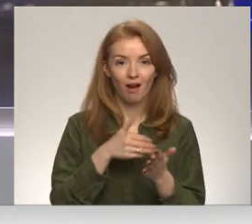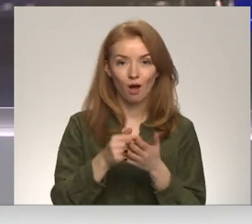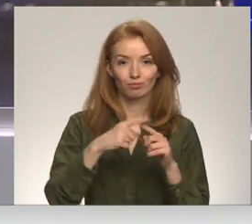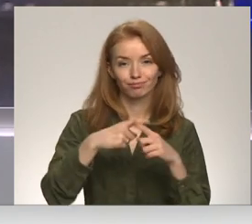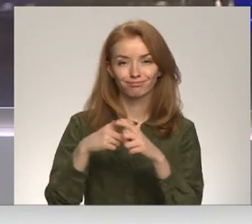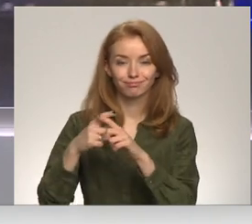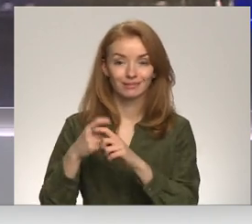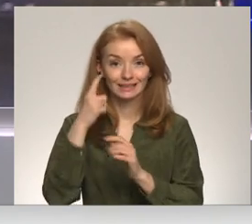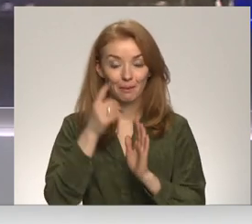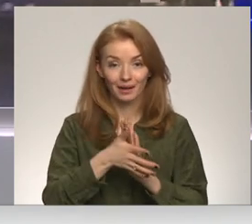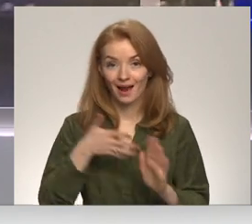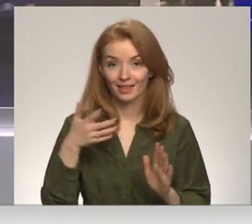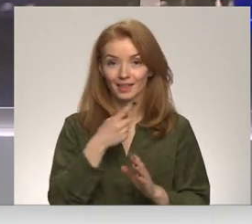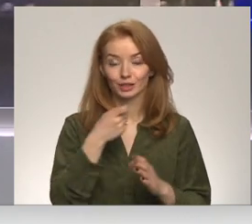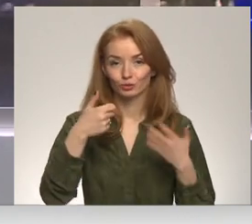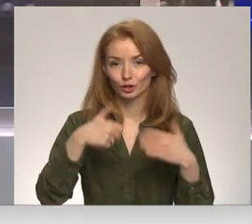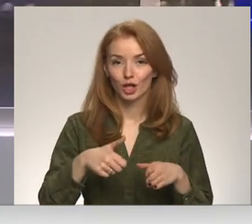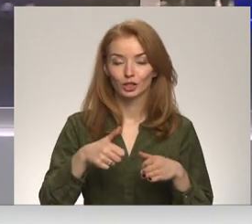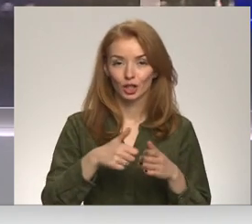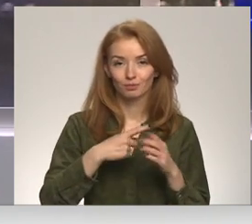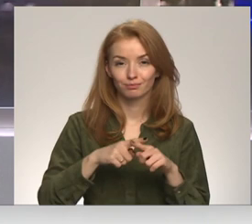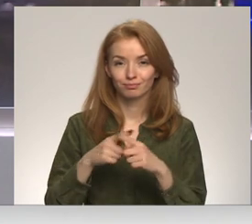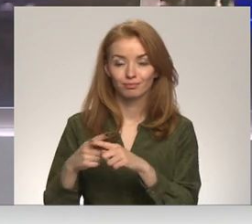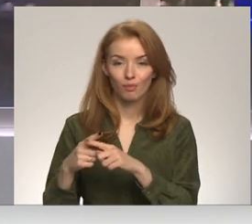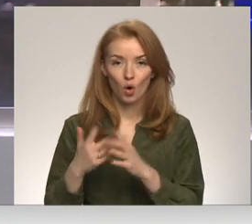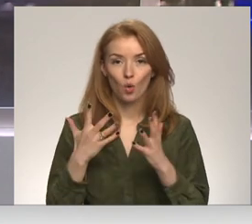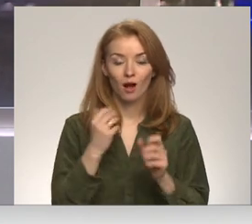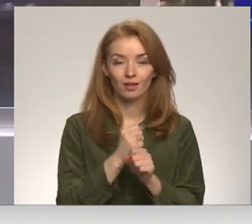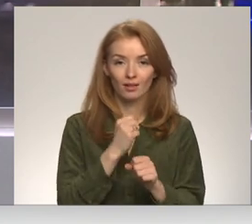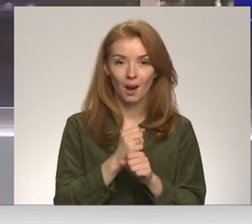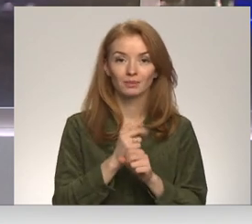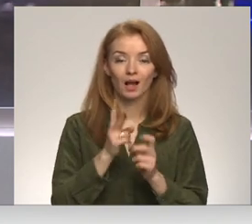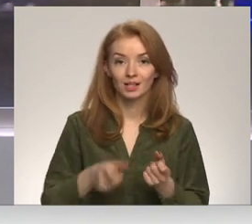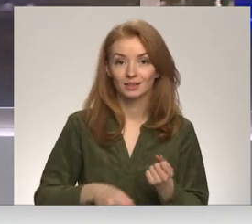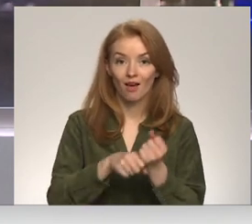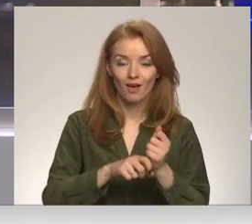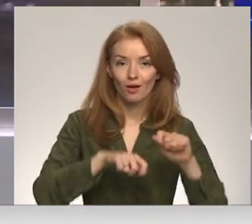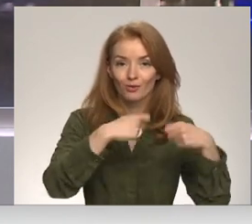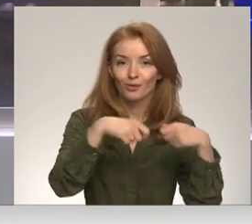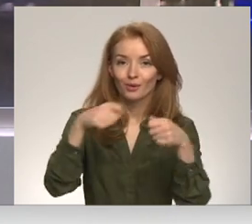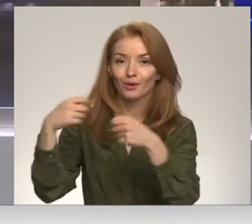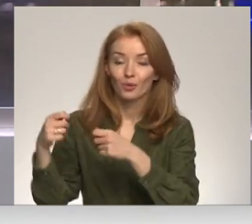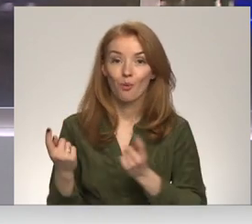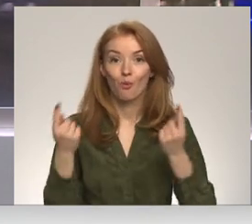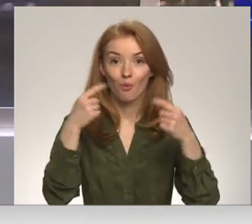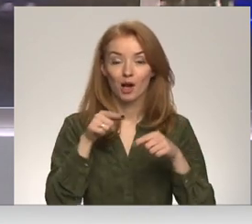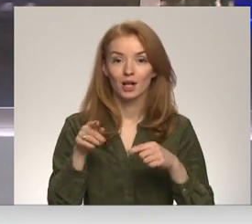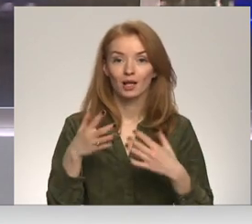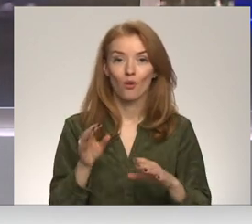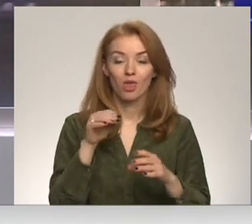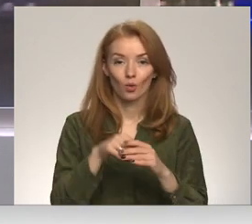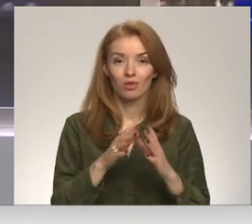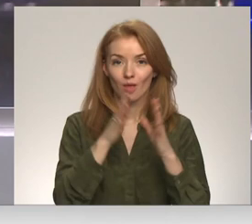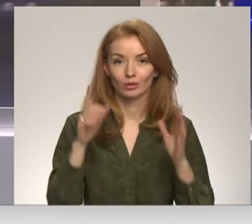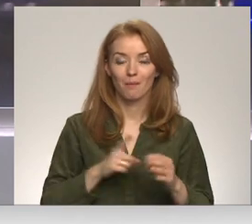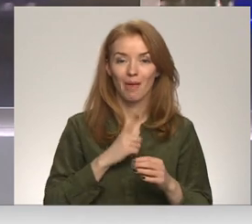izpratni. 160 valdziņu platais rokdarbs, kā radoša stafeta, tiek nodots pa visu Latviju. Un pašlaik adījums, kurā ieguldīts daudzu meistaru